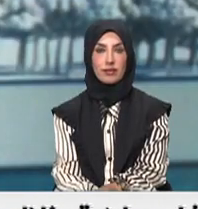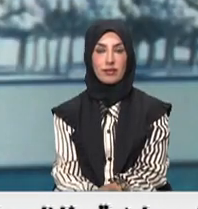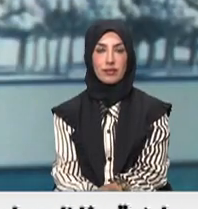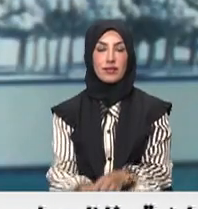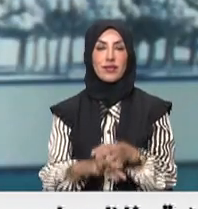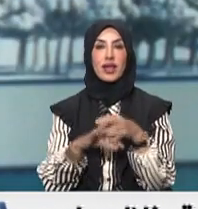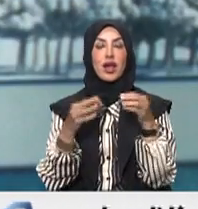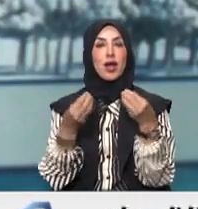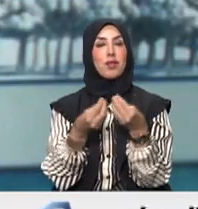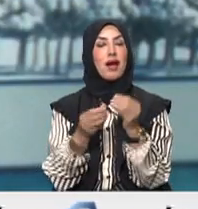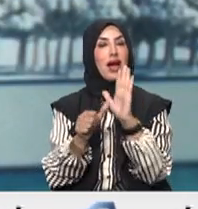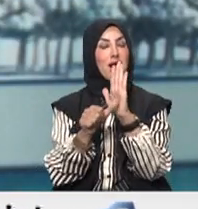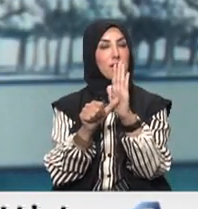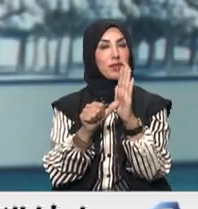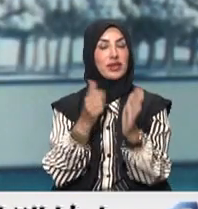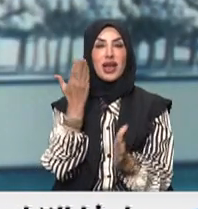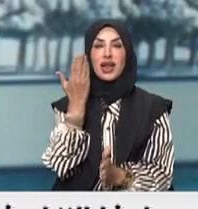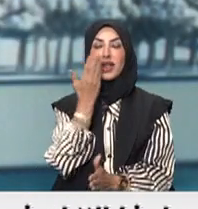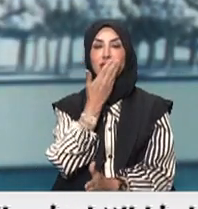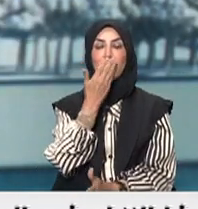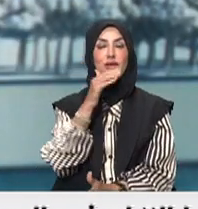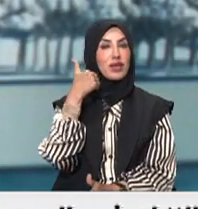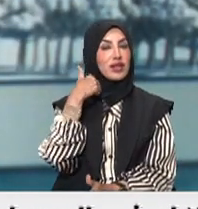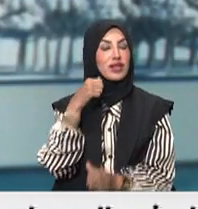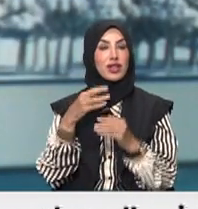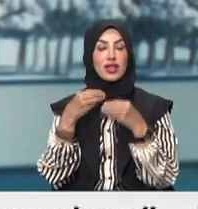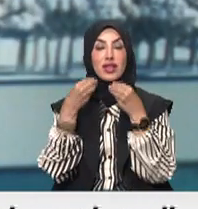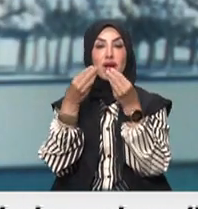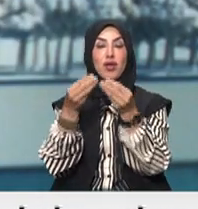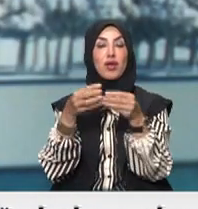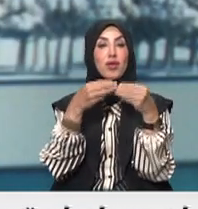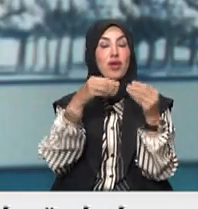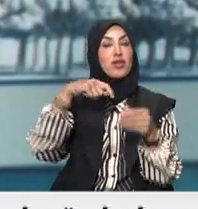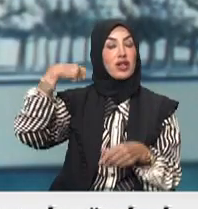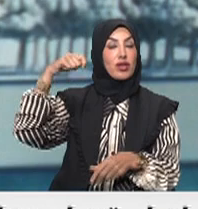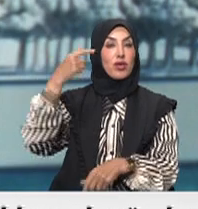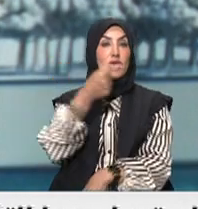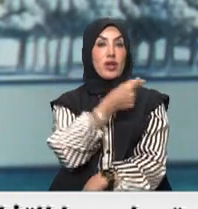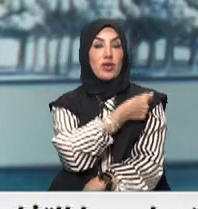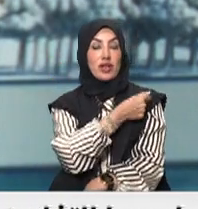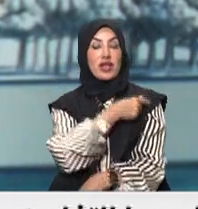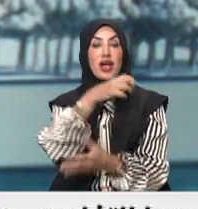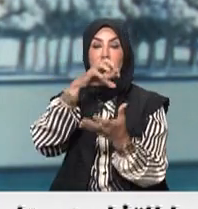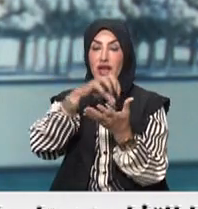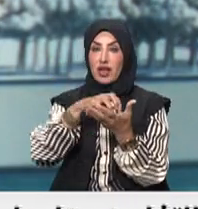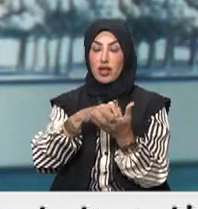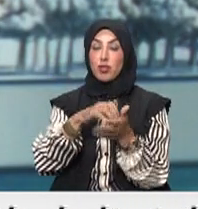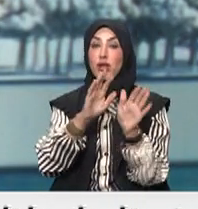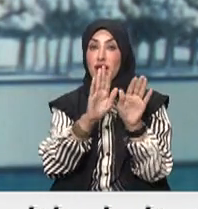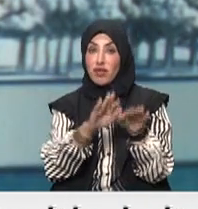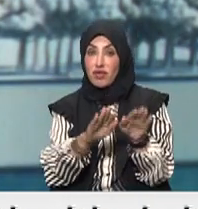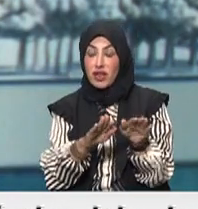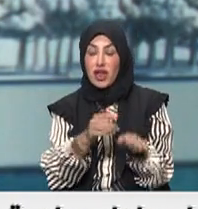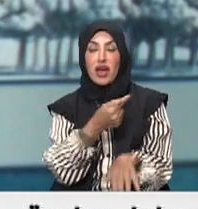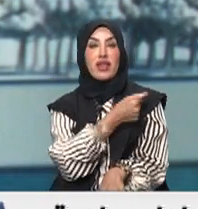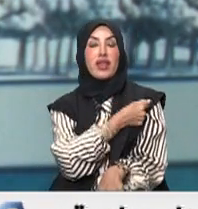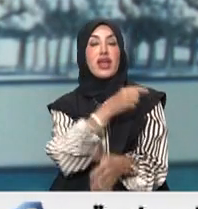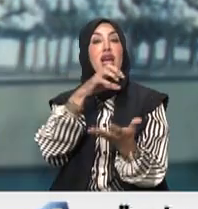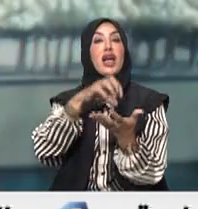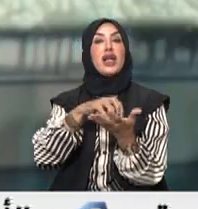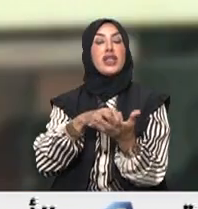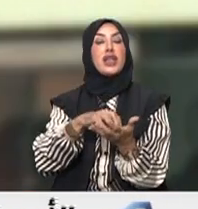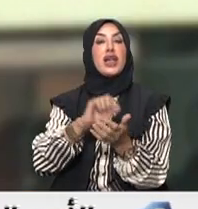مع بداية العام الدراسي الجديد، وفرت وزارة الصحة 10 عيادات للصحة المدرسية موزعة على